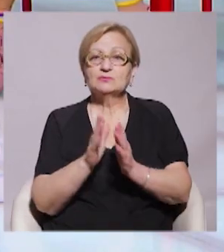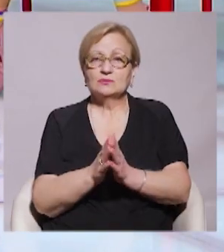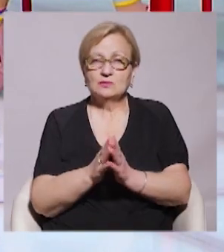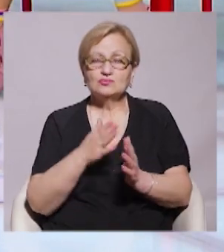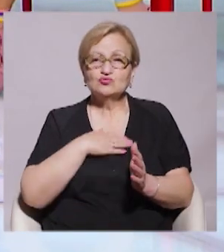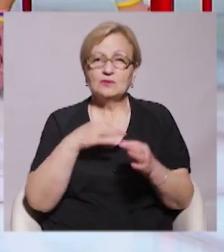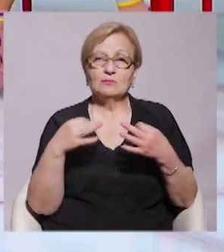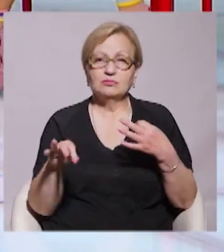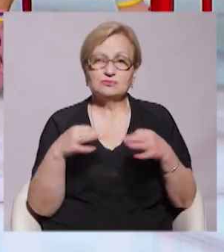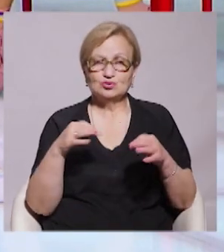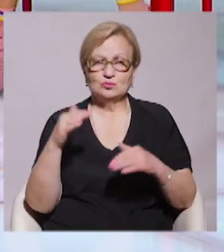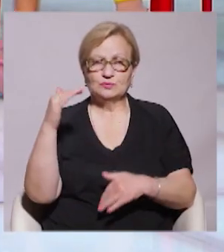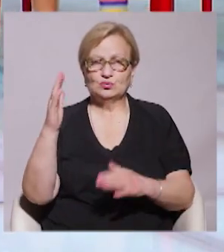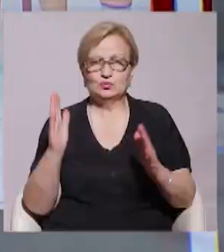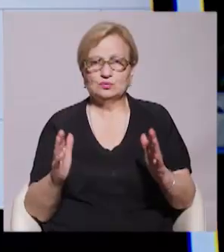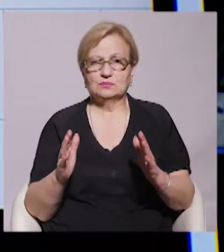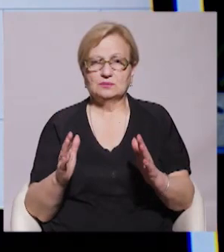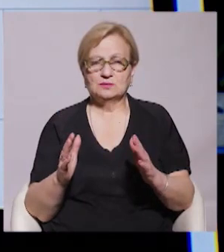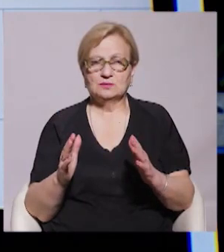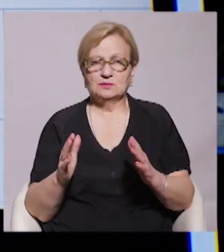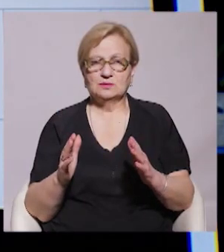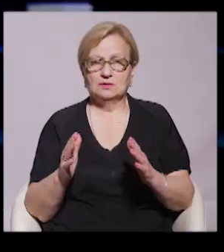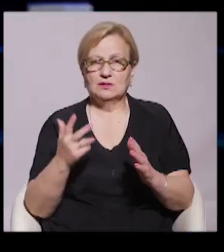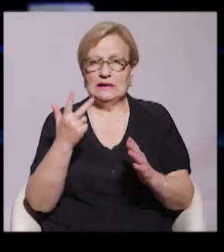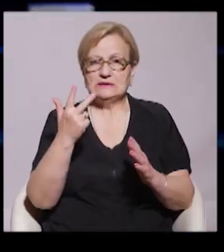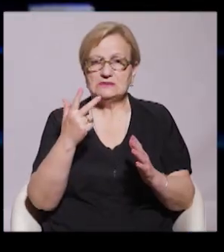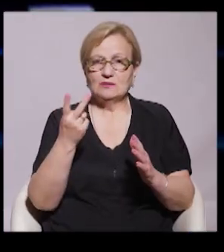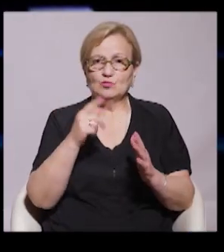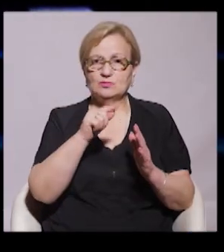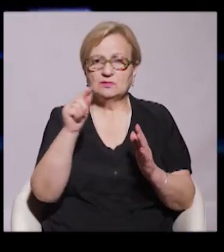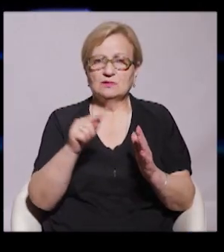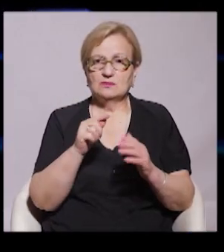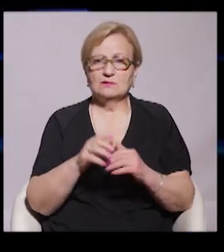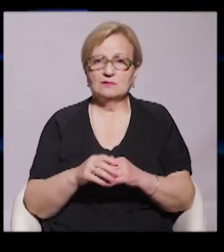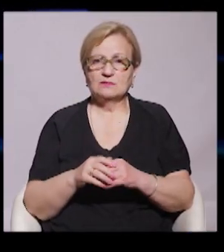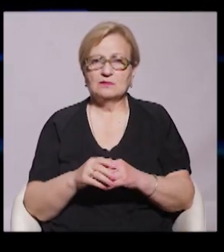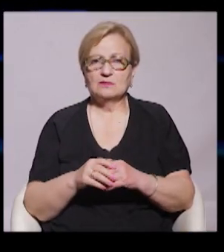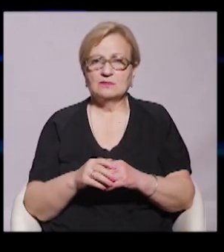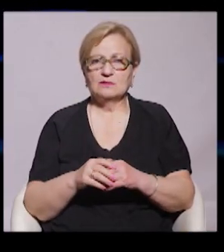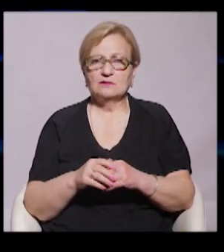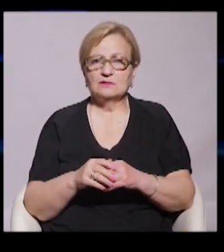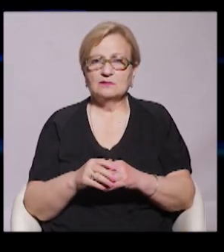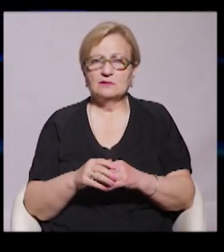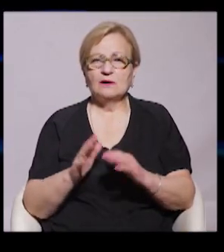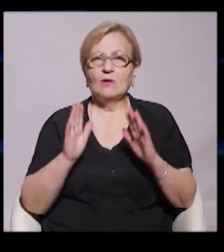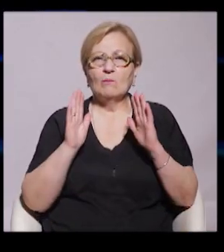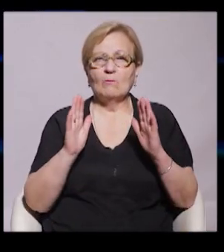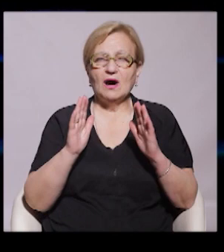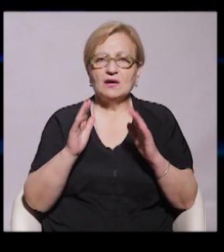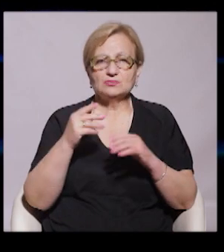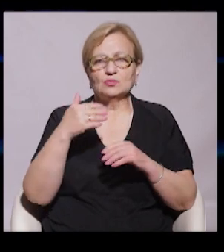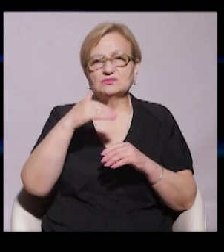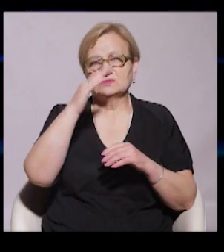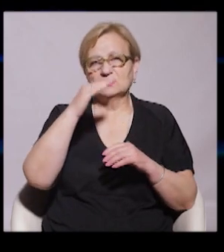ჩვენი ფურცლები. დიდი ფურცლები. ა სამიანი უნდა გამოვწეროთ, ოღონდ თხოვნა მექნება, მხოლოდ ზედა ორ